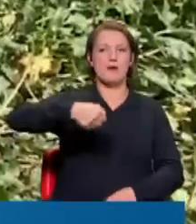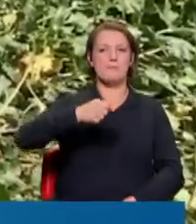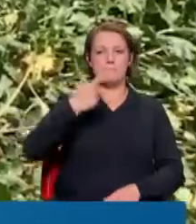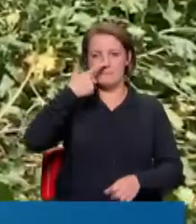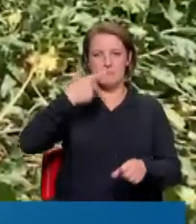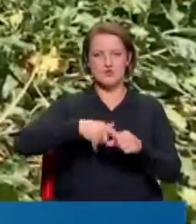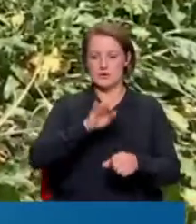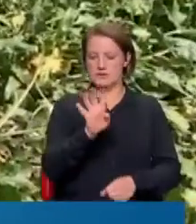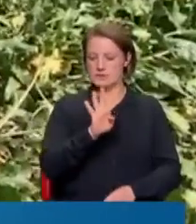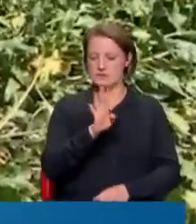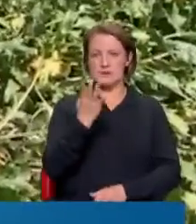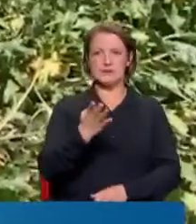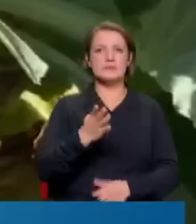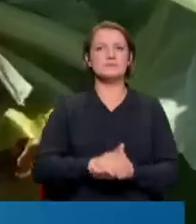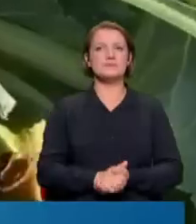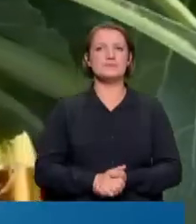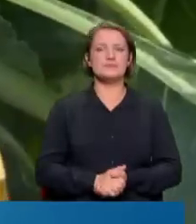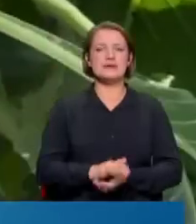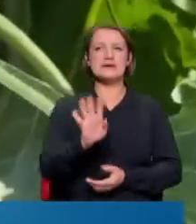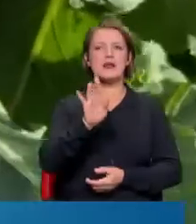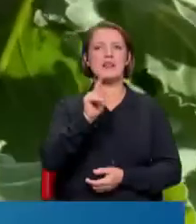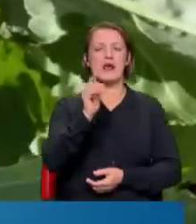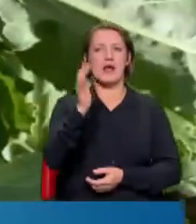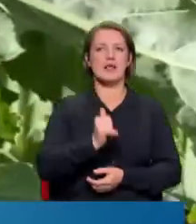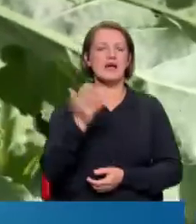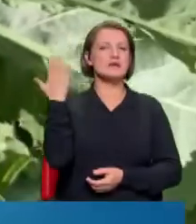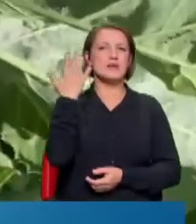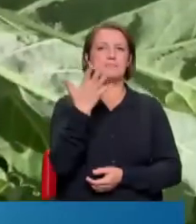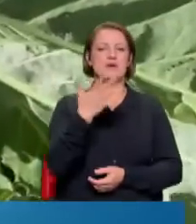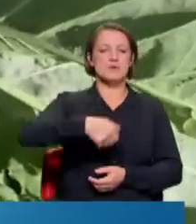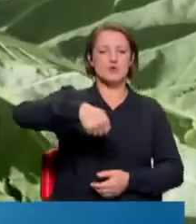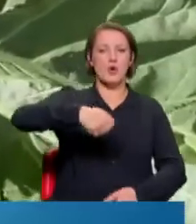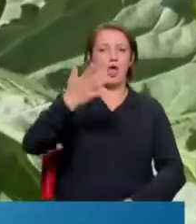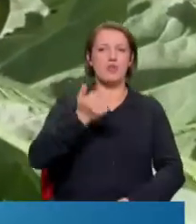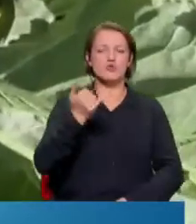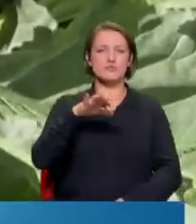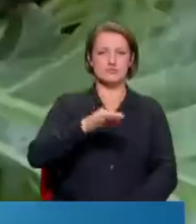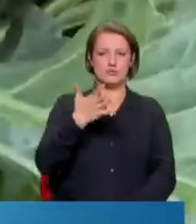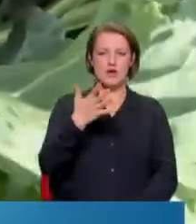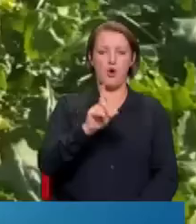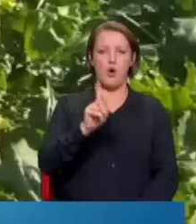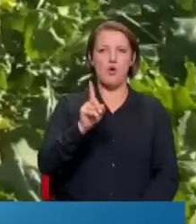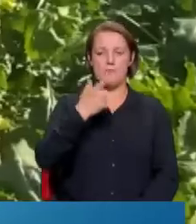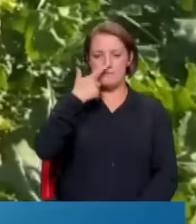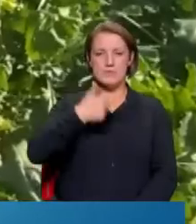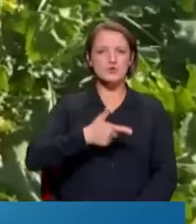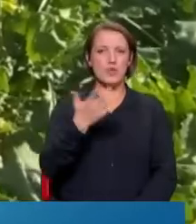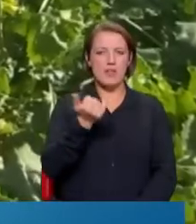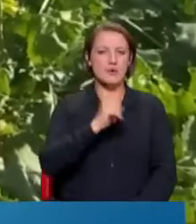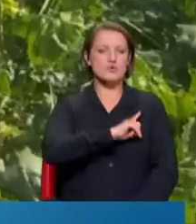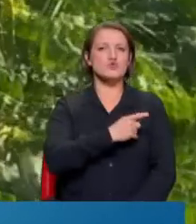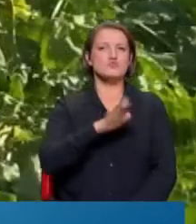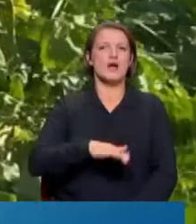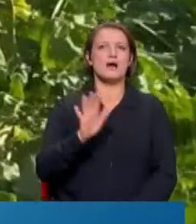lir şu andaki depom mazotu 40 liradan aldım Eskiden 5 bon 10 bon mazot alık Bugün 5 bon 10 bon mazot alma gücümüz